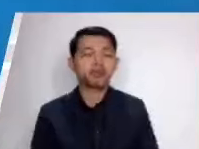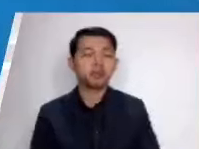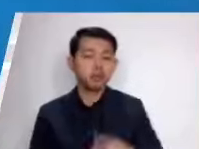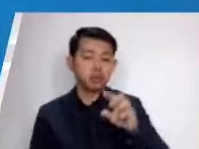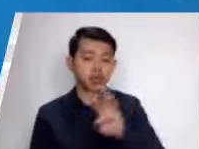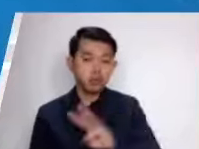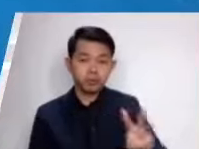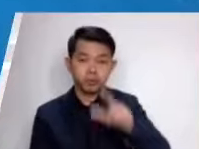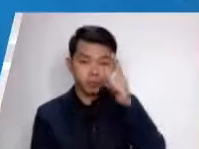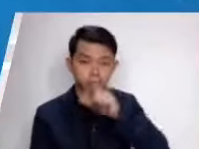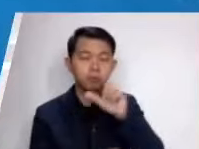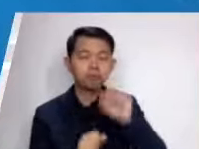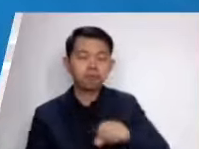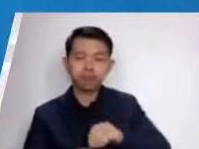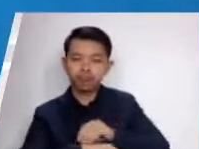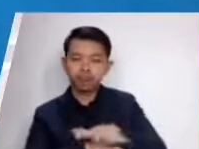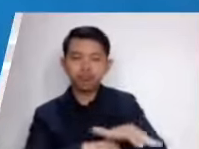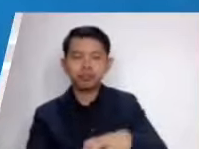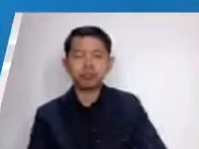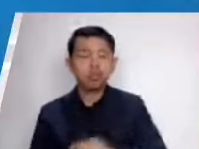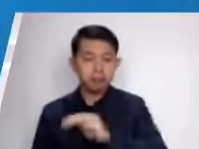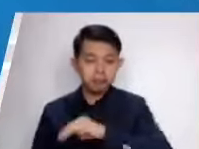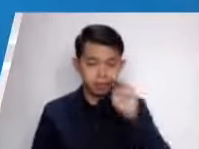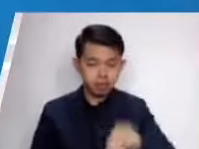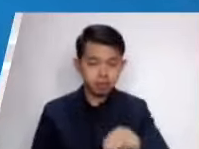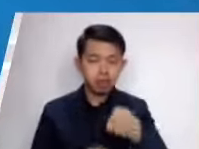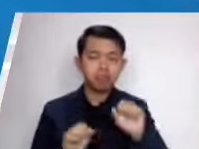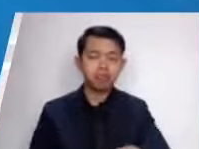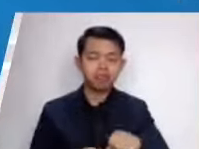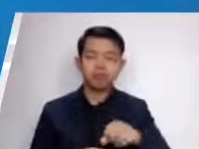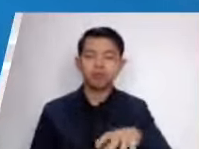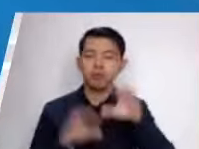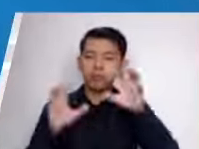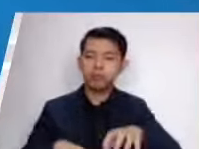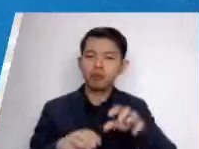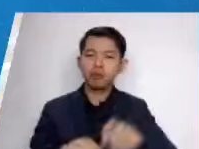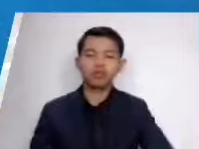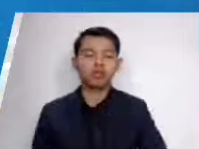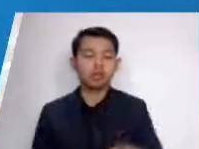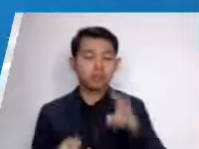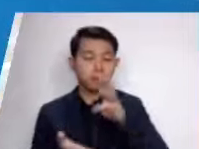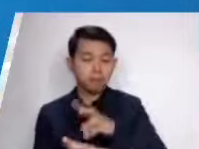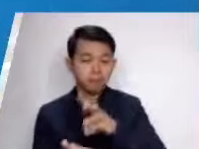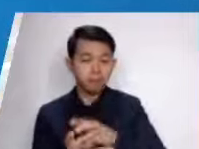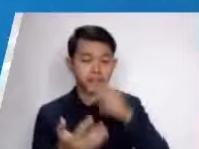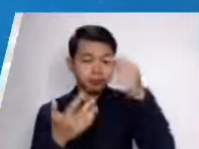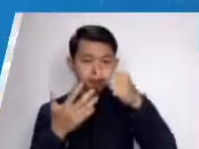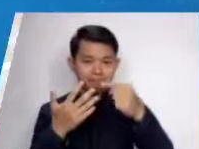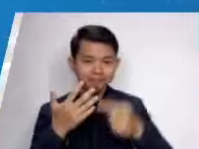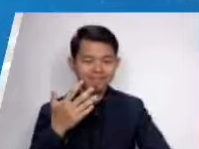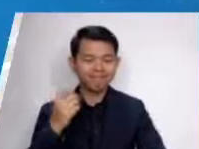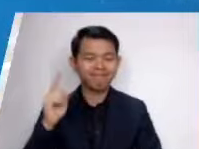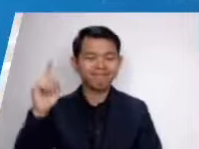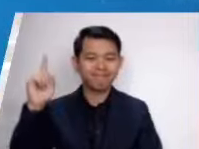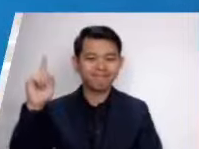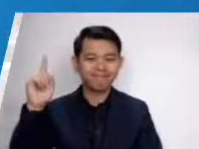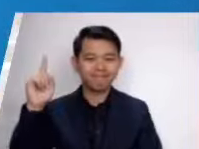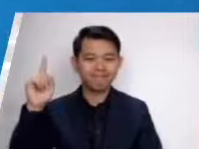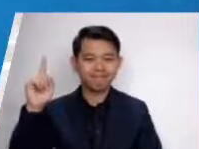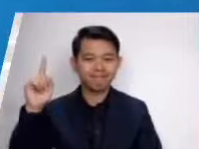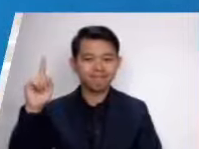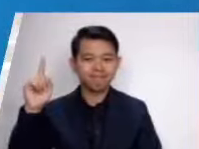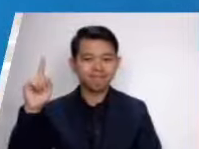monsoon rain sa Metro Manila, Ilocos Region, Batanes, Babuyan Islands, Zambales, Bataan, Cavite,